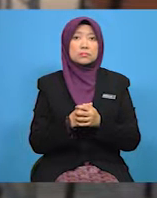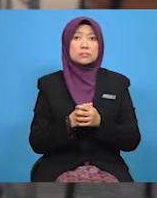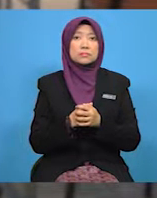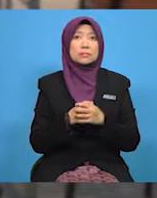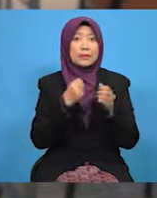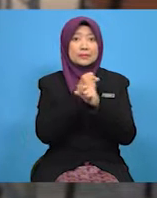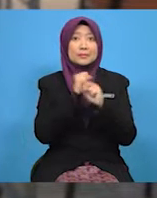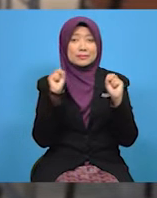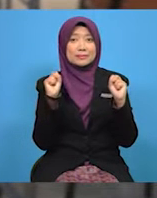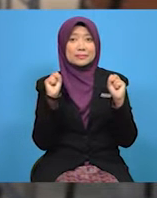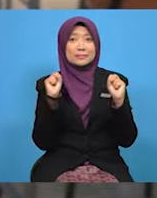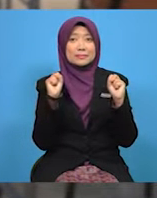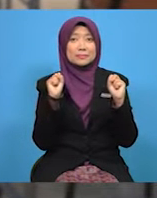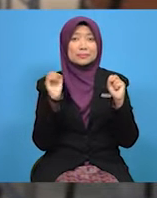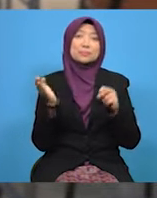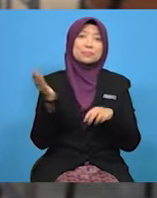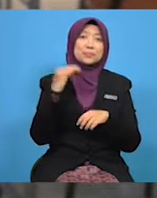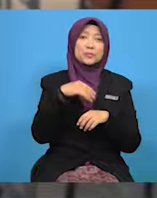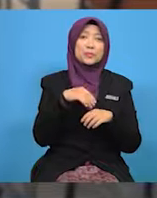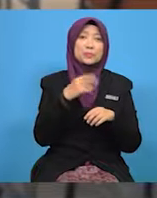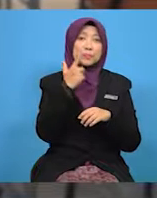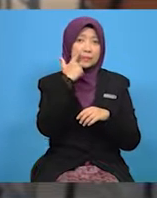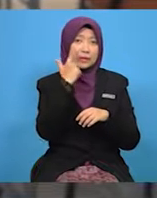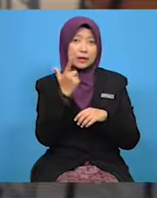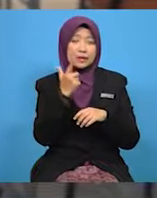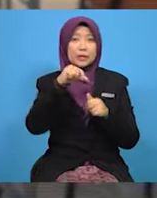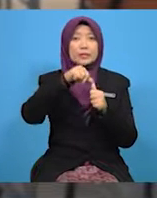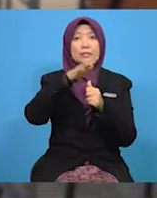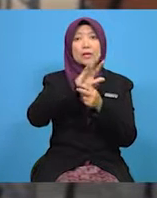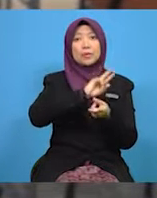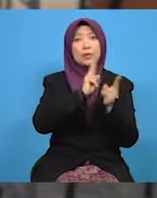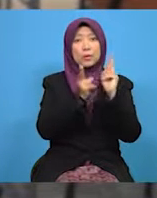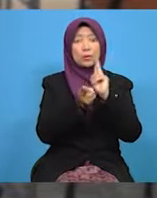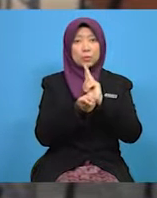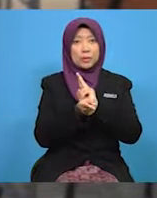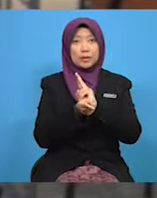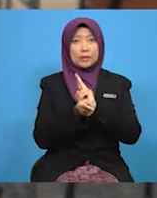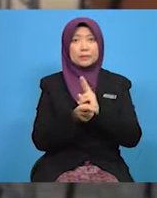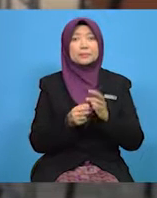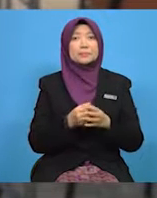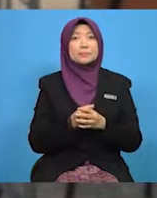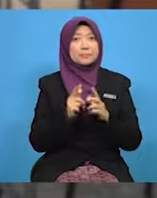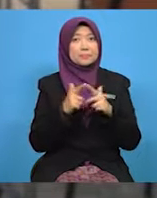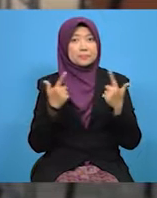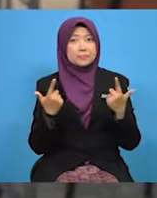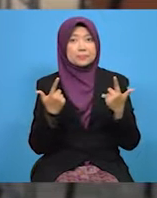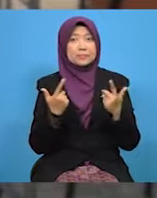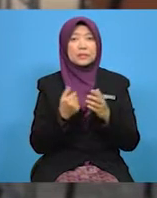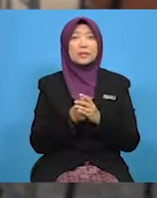Dah bersedia? Jom kita akan lihat kesan perubahan penawaran agregat pula